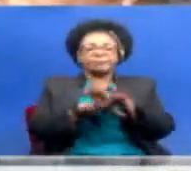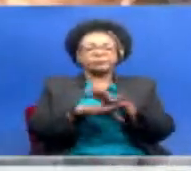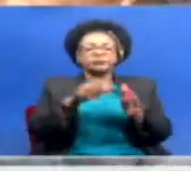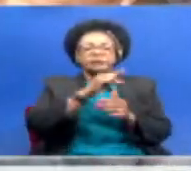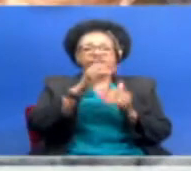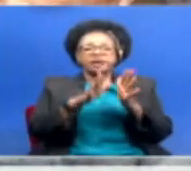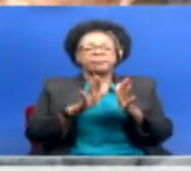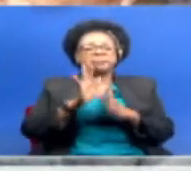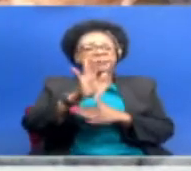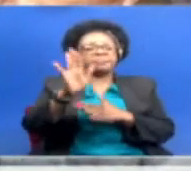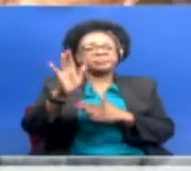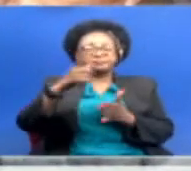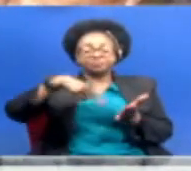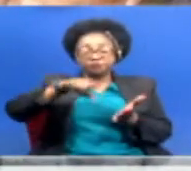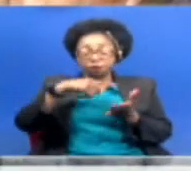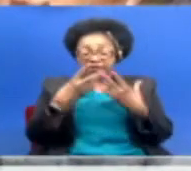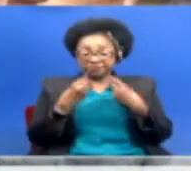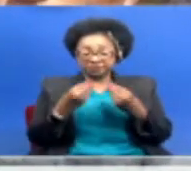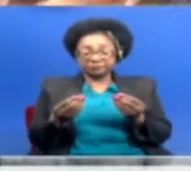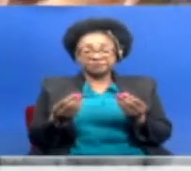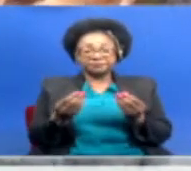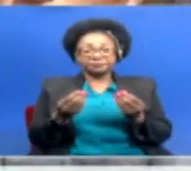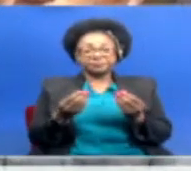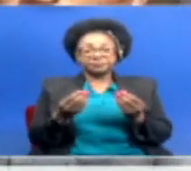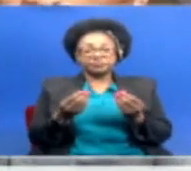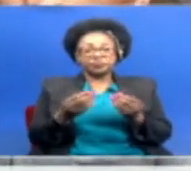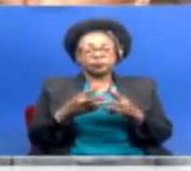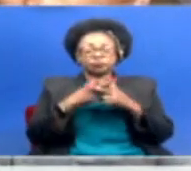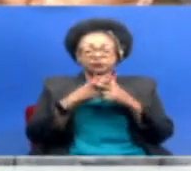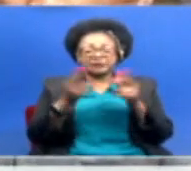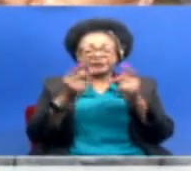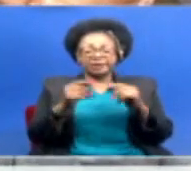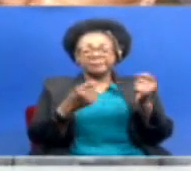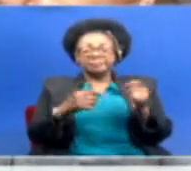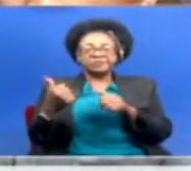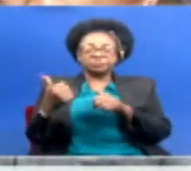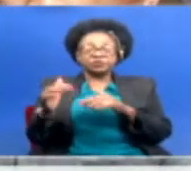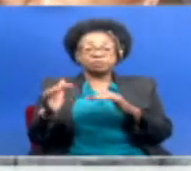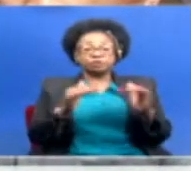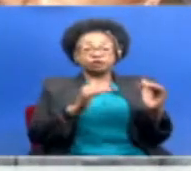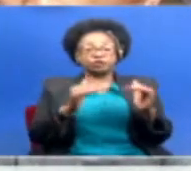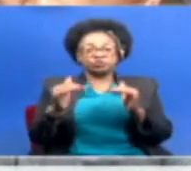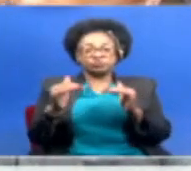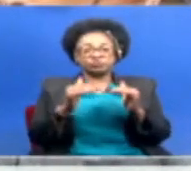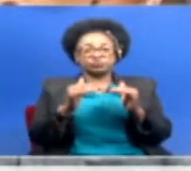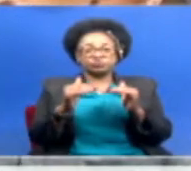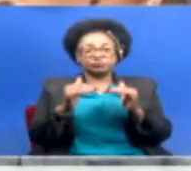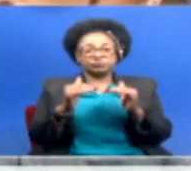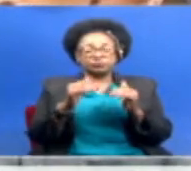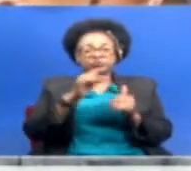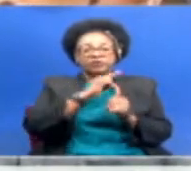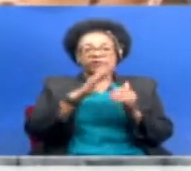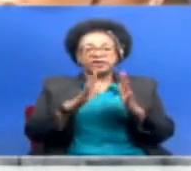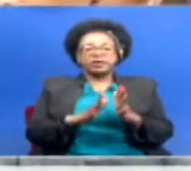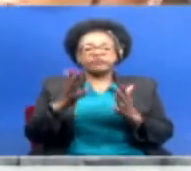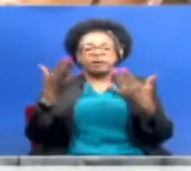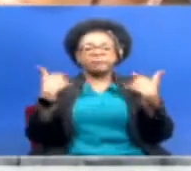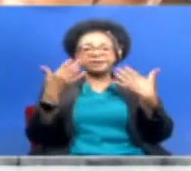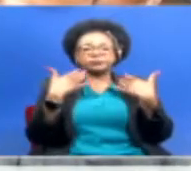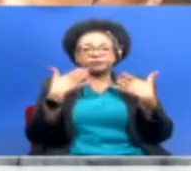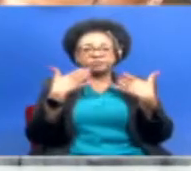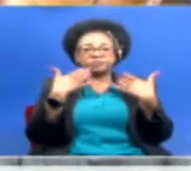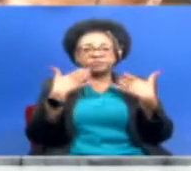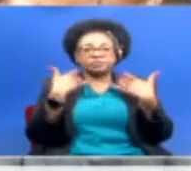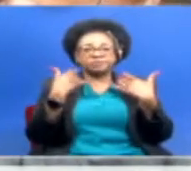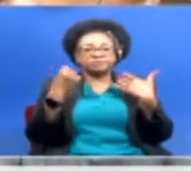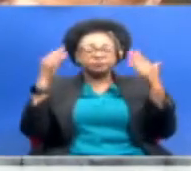have resolved to start a fresh impeachment motion to the governor of Meru, one honorable Bishop